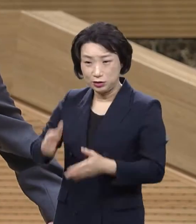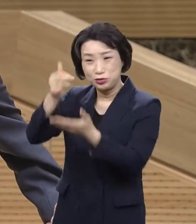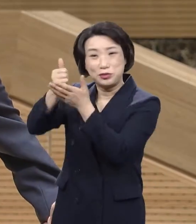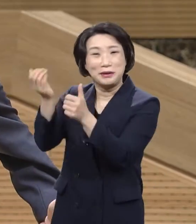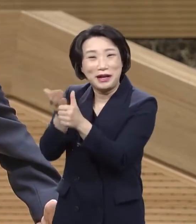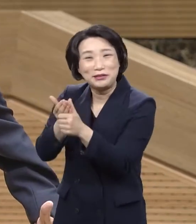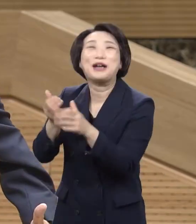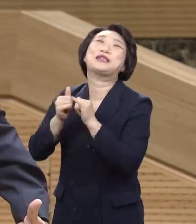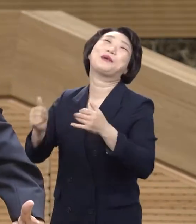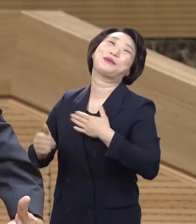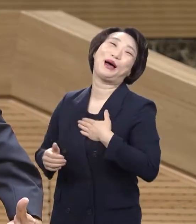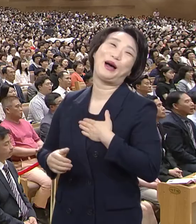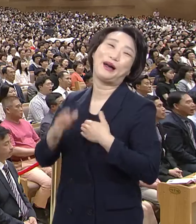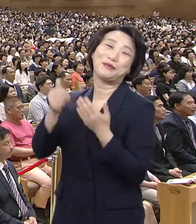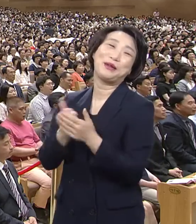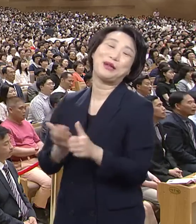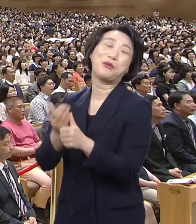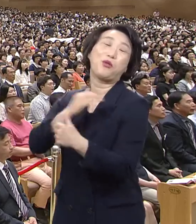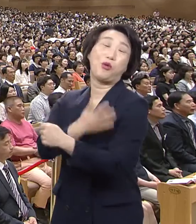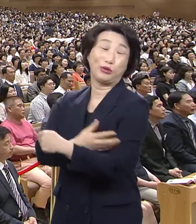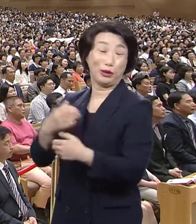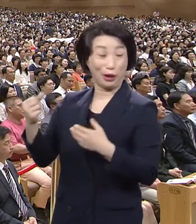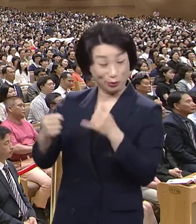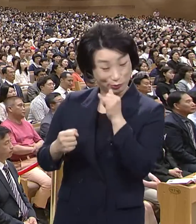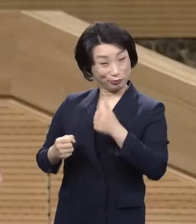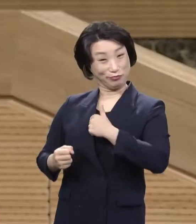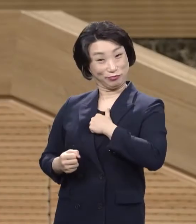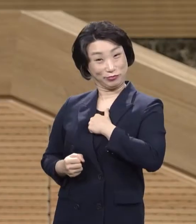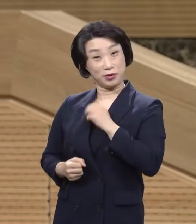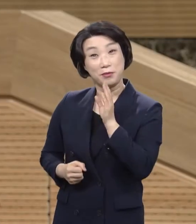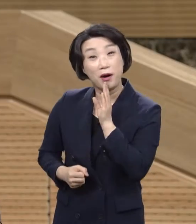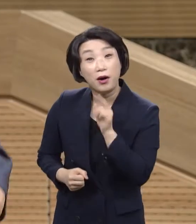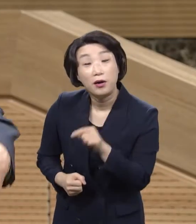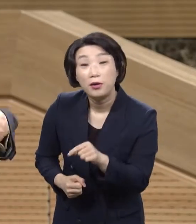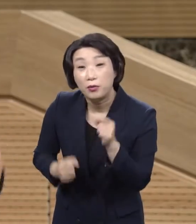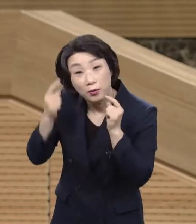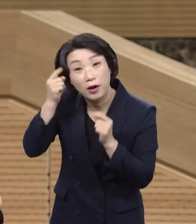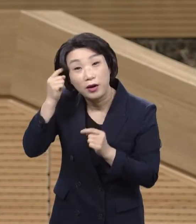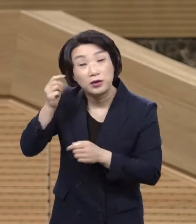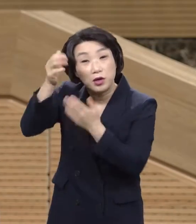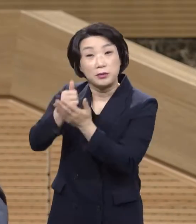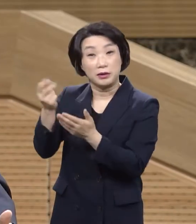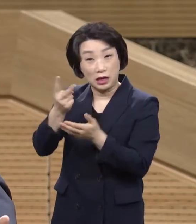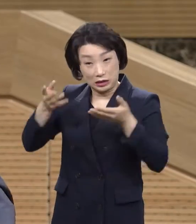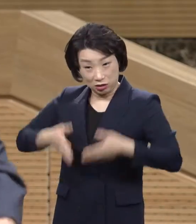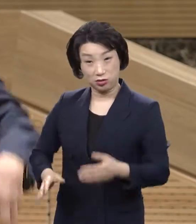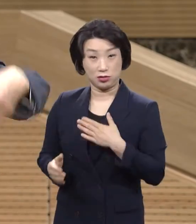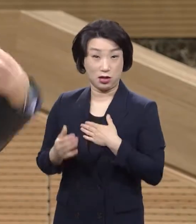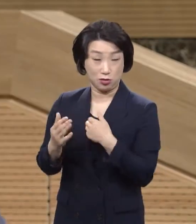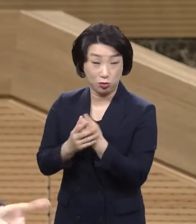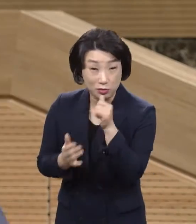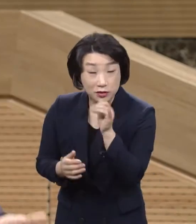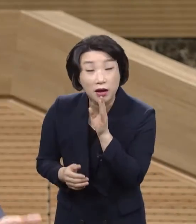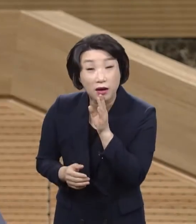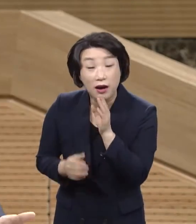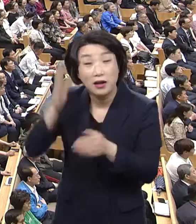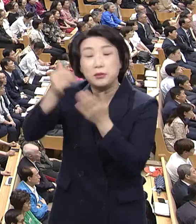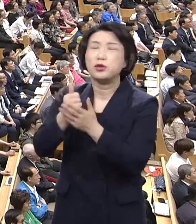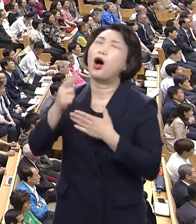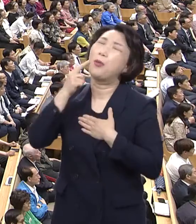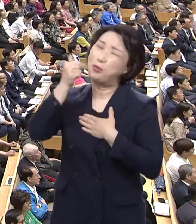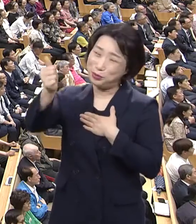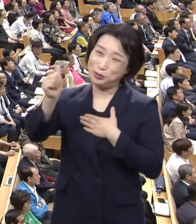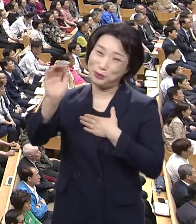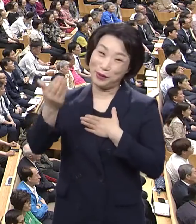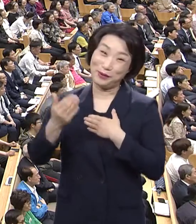하나님의 양육받을 권리가 있다 이 말이에요. 왜? 성령이 나를 거듭났기에 하나님은 나의 아버지라 이